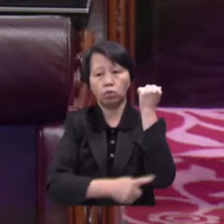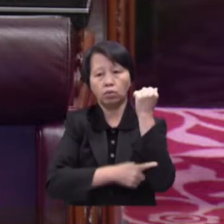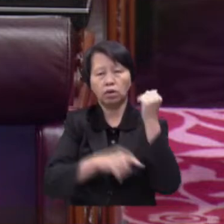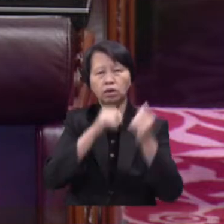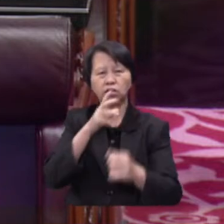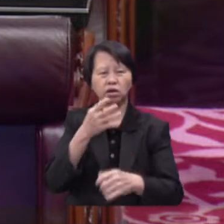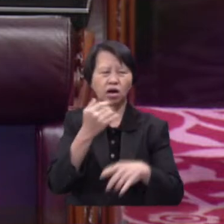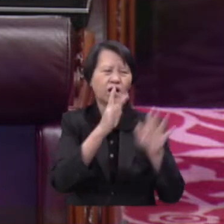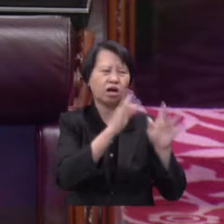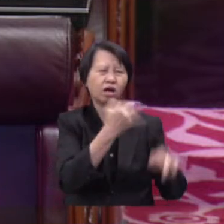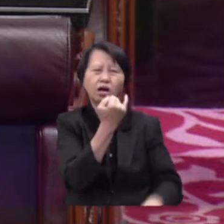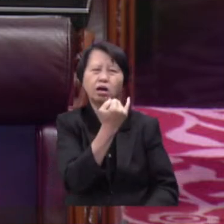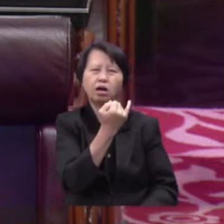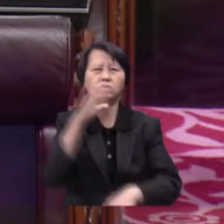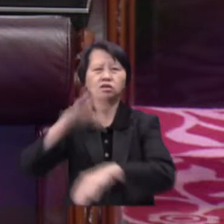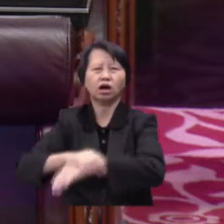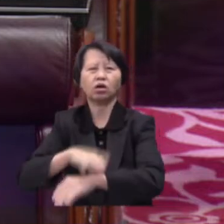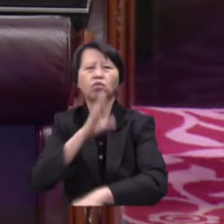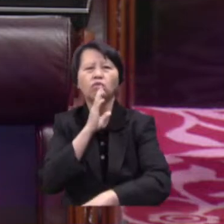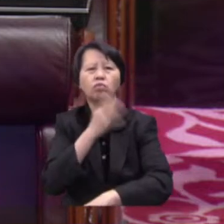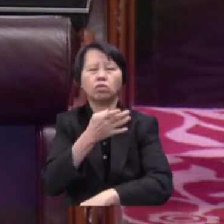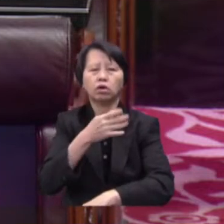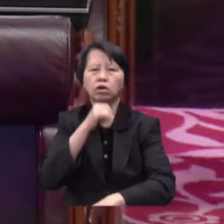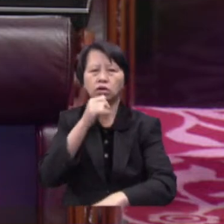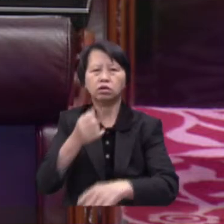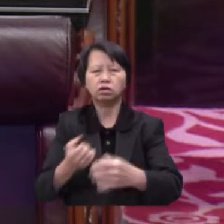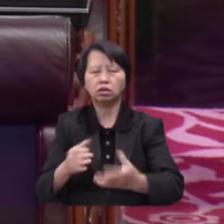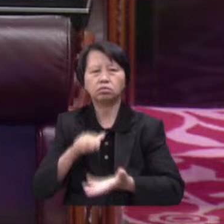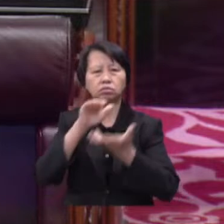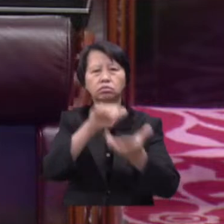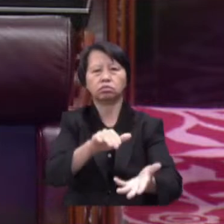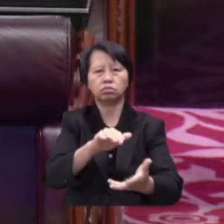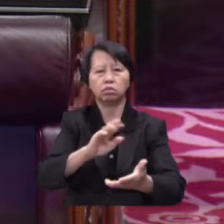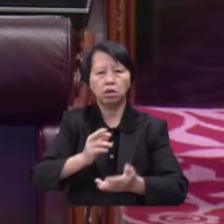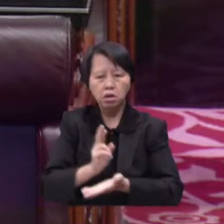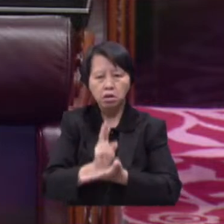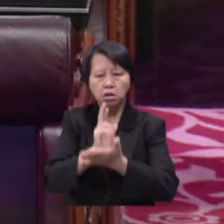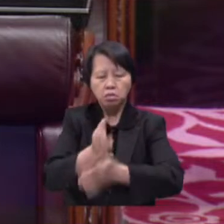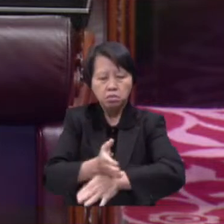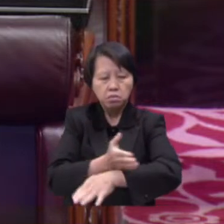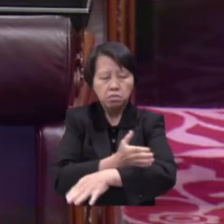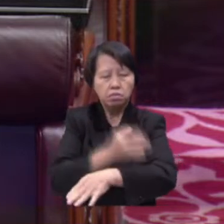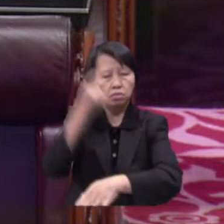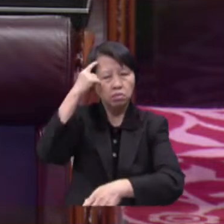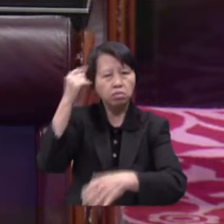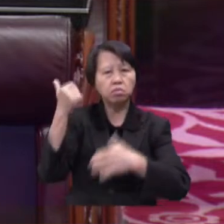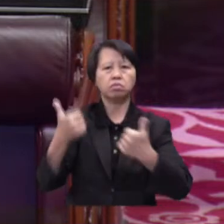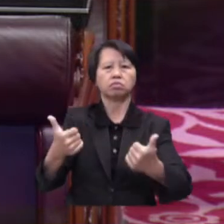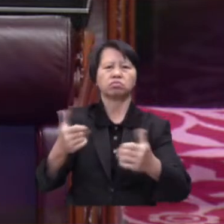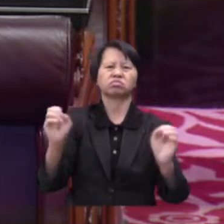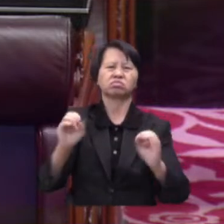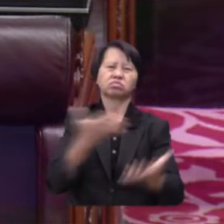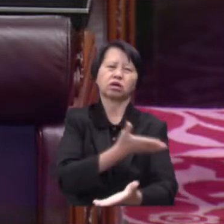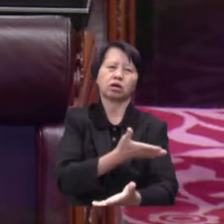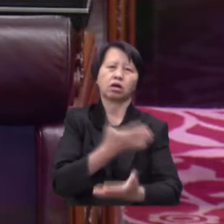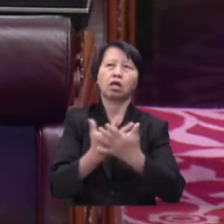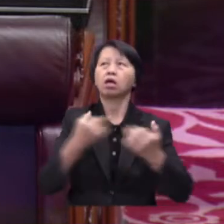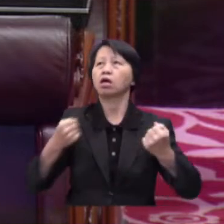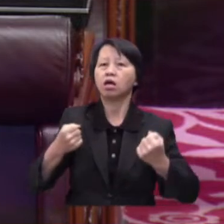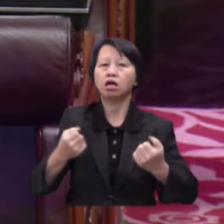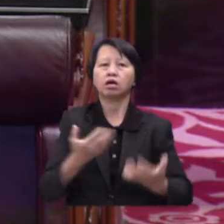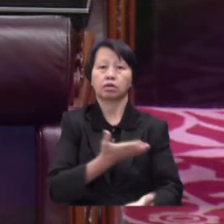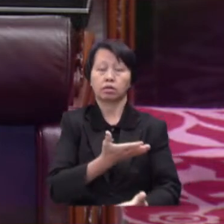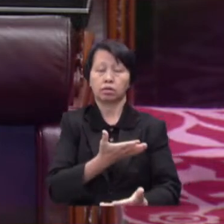bersifat kemanusiaan yang langsung tidak menyumbang kepada pemulihan kesehatan mental mereka berkait dengan